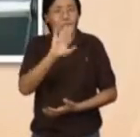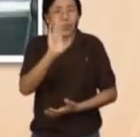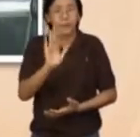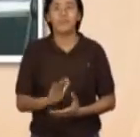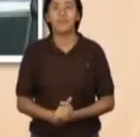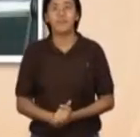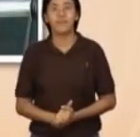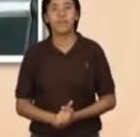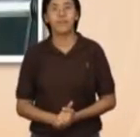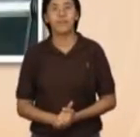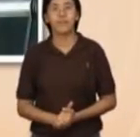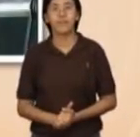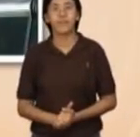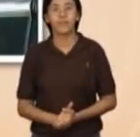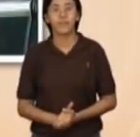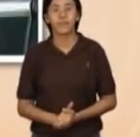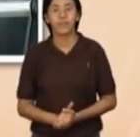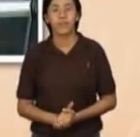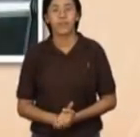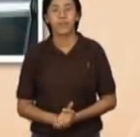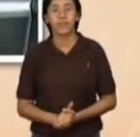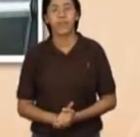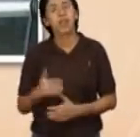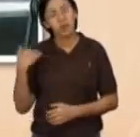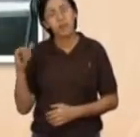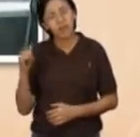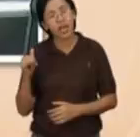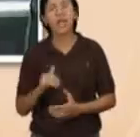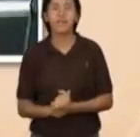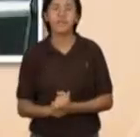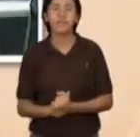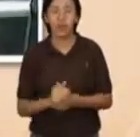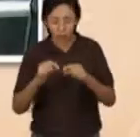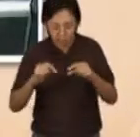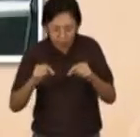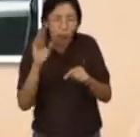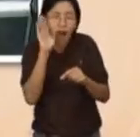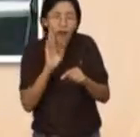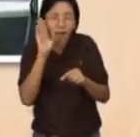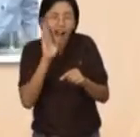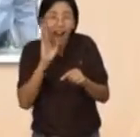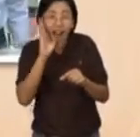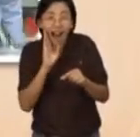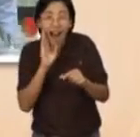ายามอย่าให้เค็ม แล้วอย่างบางคนอาจจะใส่เป็นผงก้อนได้ไหมคะที่มันเป็น